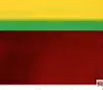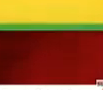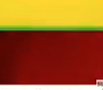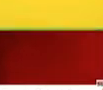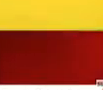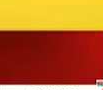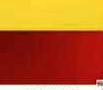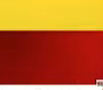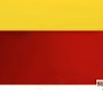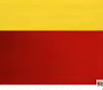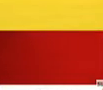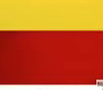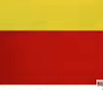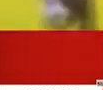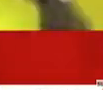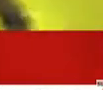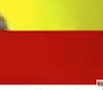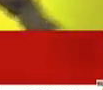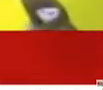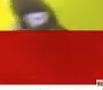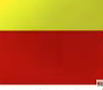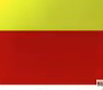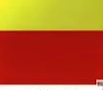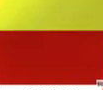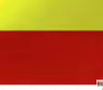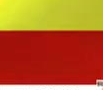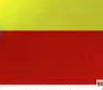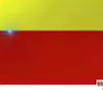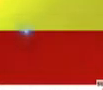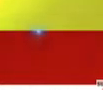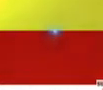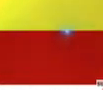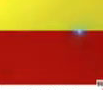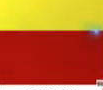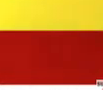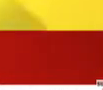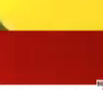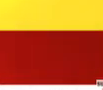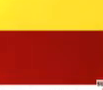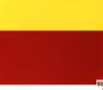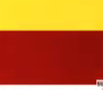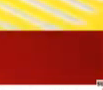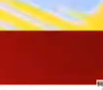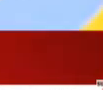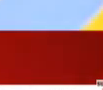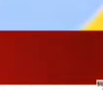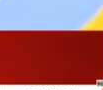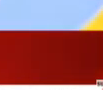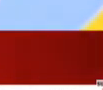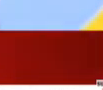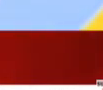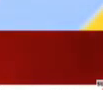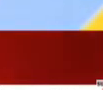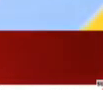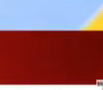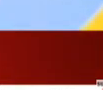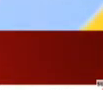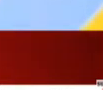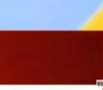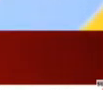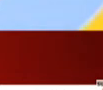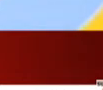Maana mimi kama Aisha Jumwa, kama mwanamke, niko na kura ngapi? Tatu. Niko na yangu, ya mume